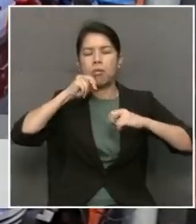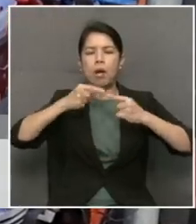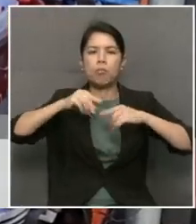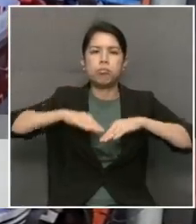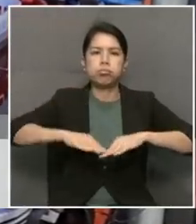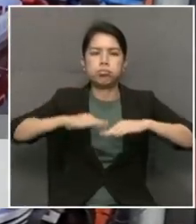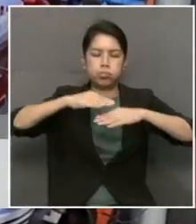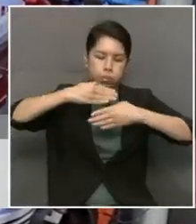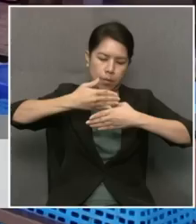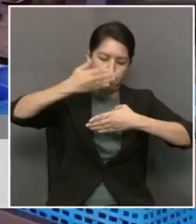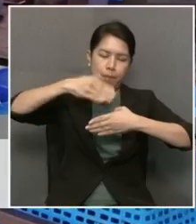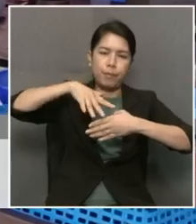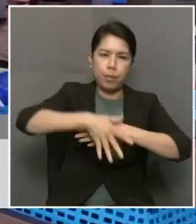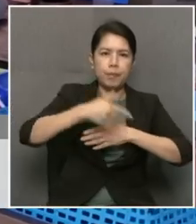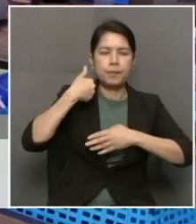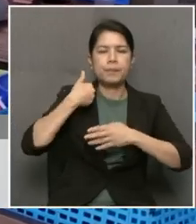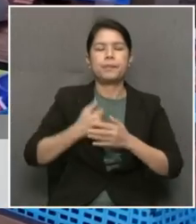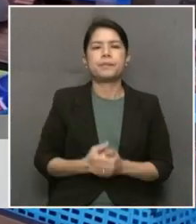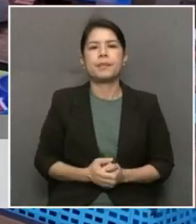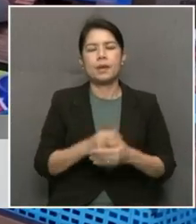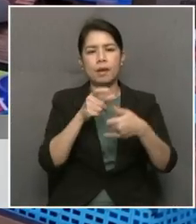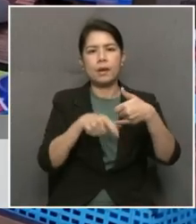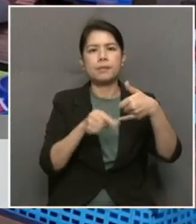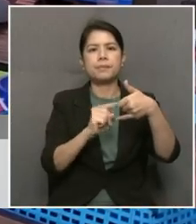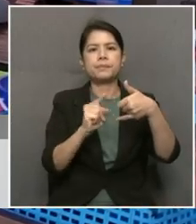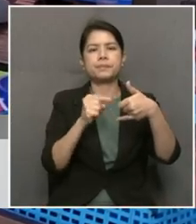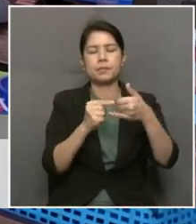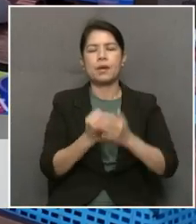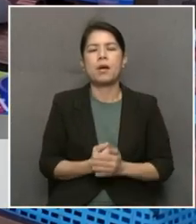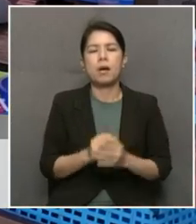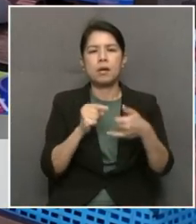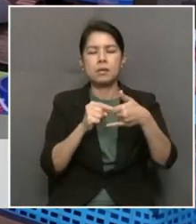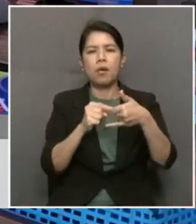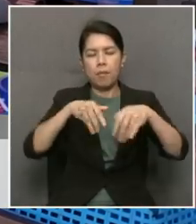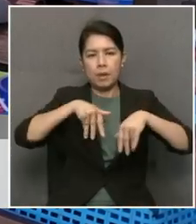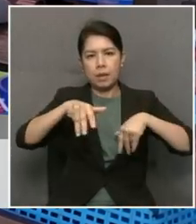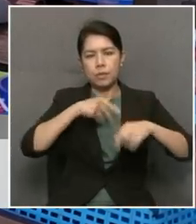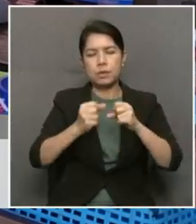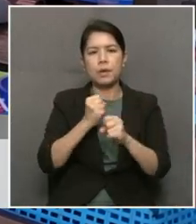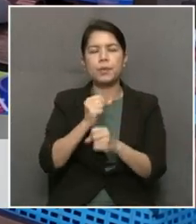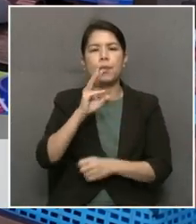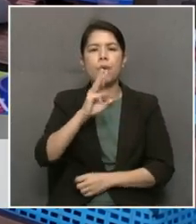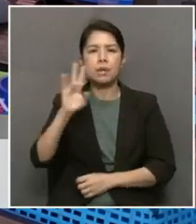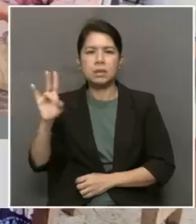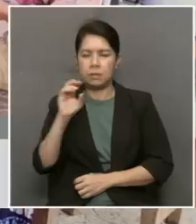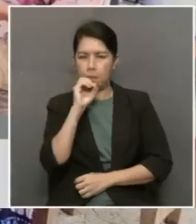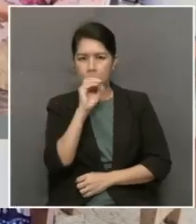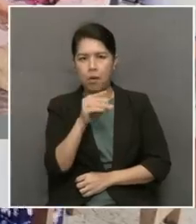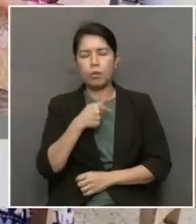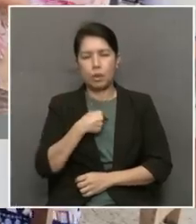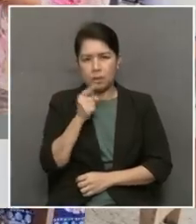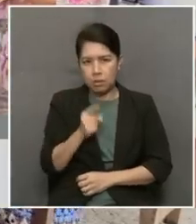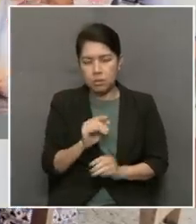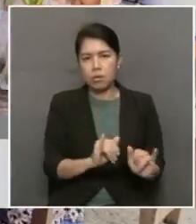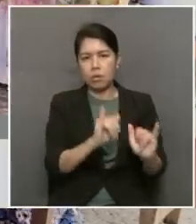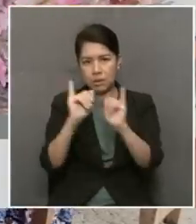ค่ะนางอำคาซีซอง 67ปีชาวบ้านท่าบ้งมั่งเปิดเผยว่าต้องอพยพไป